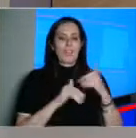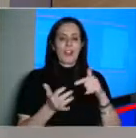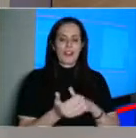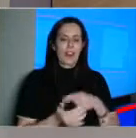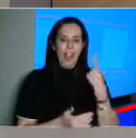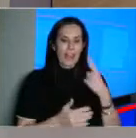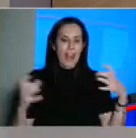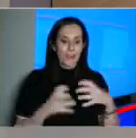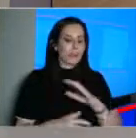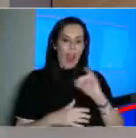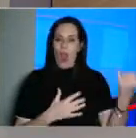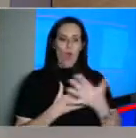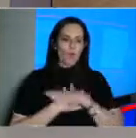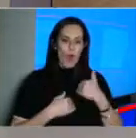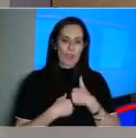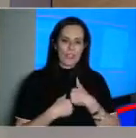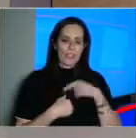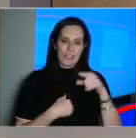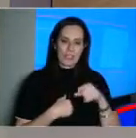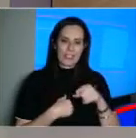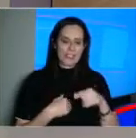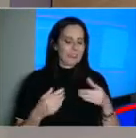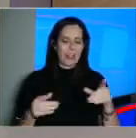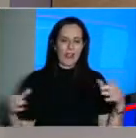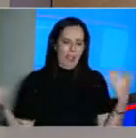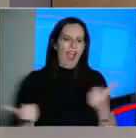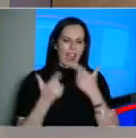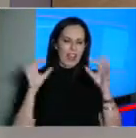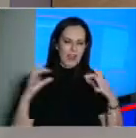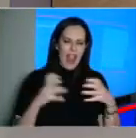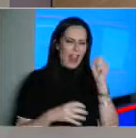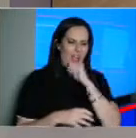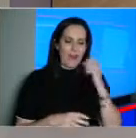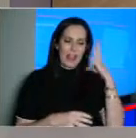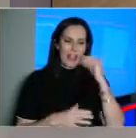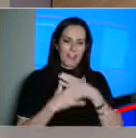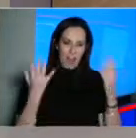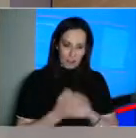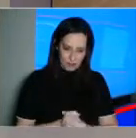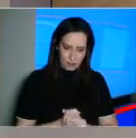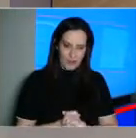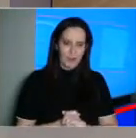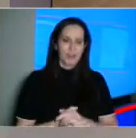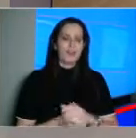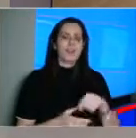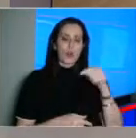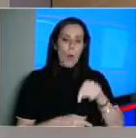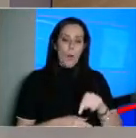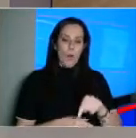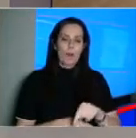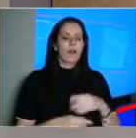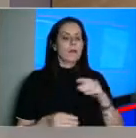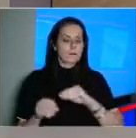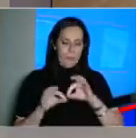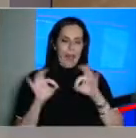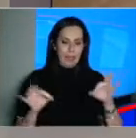את אחת הלהקות האהובות עליי. זה קברט, זו חגיגה, זה כיף גדול. לפלפול היו באולפן.